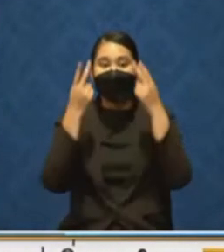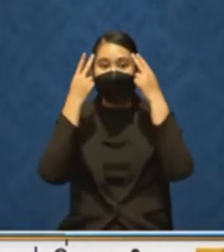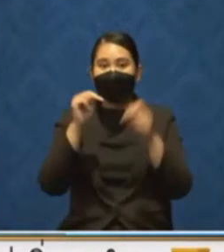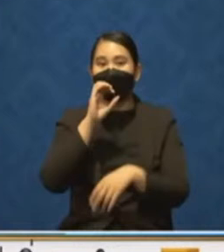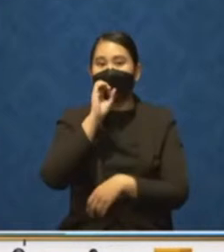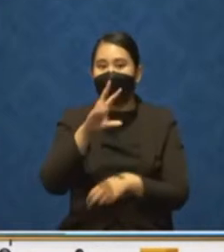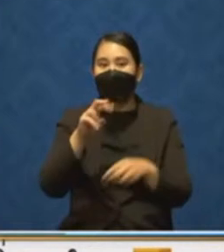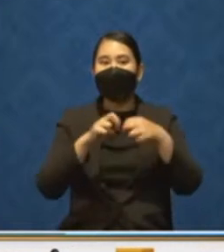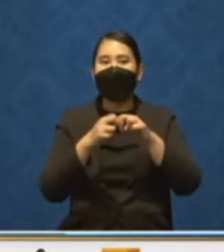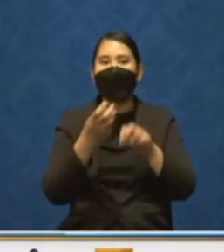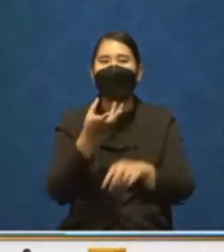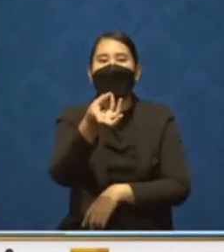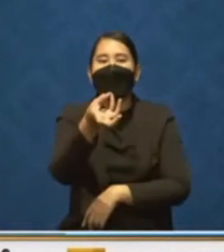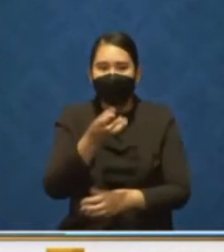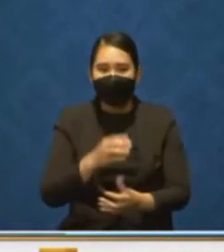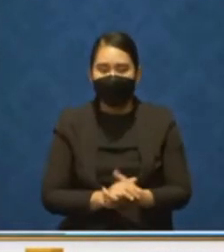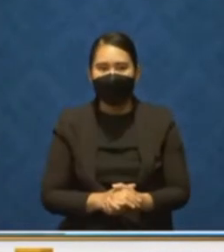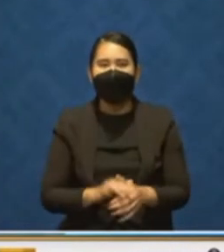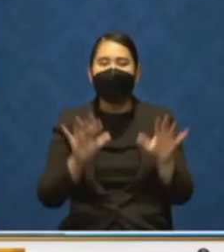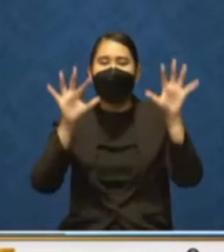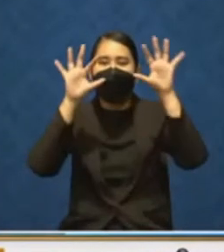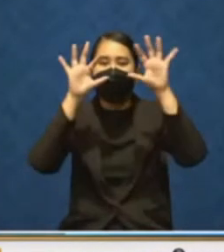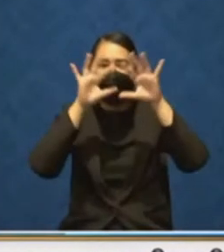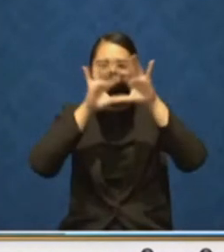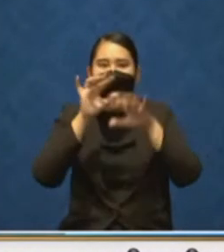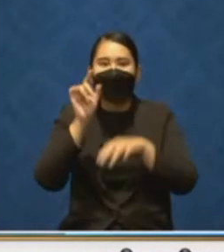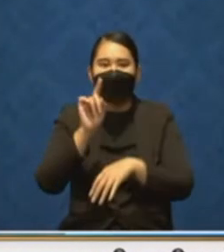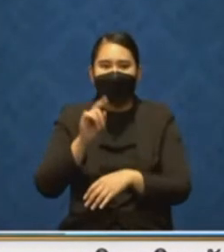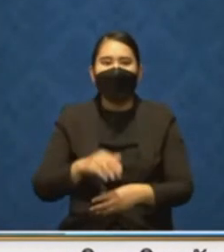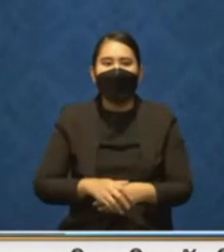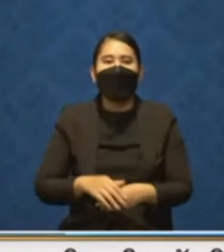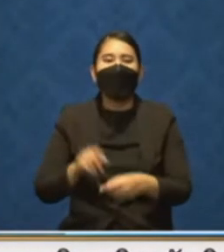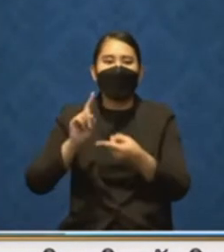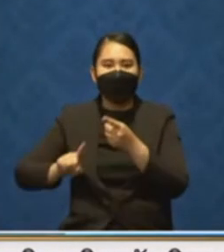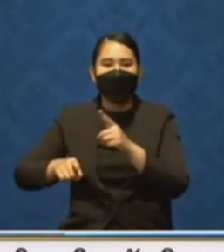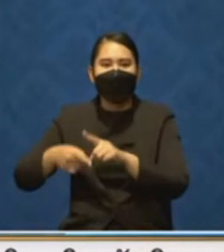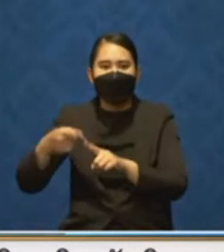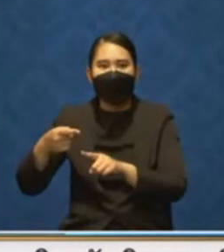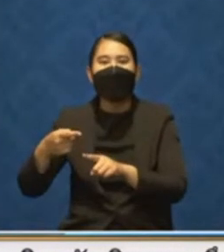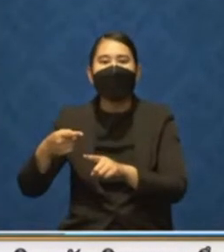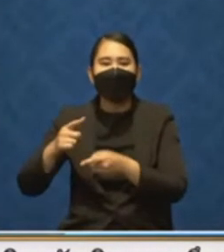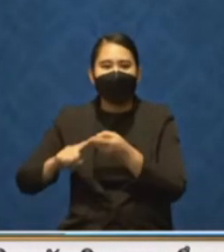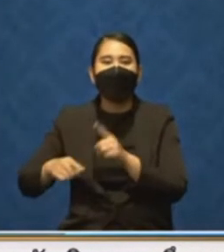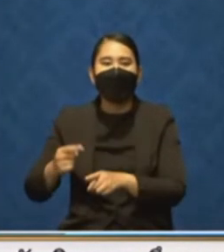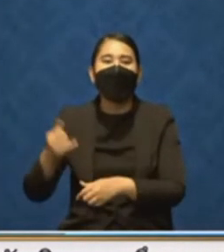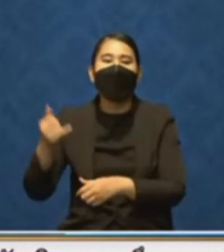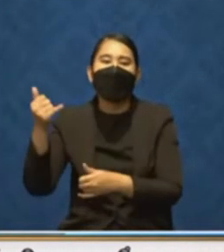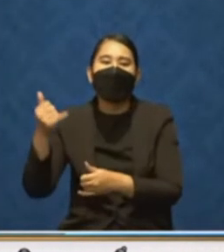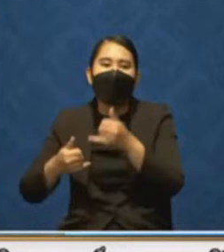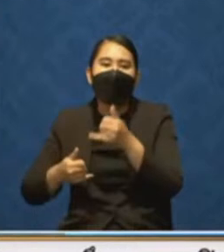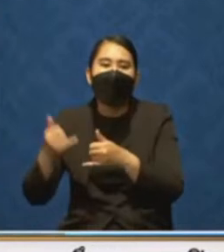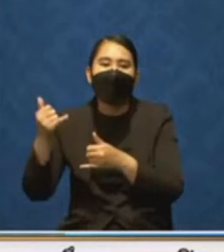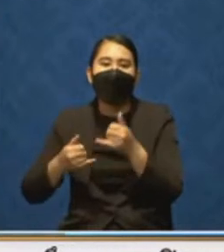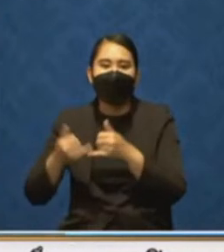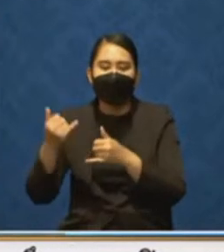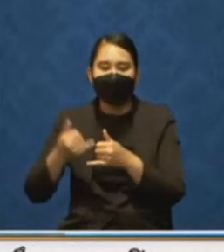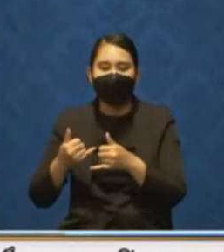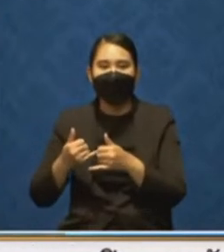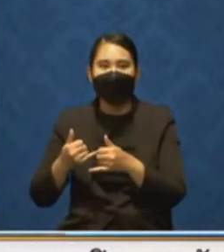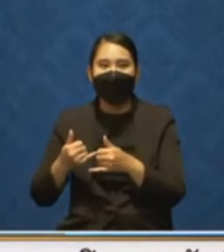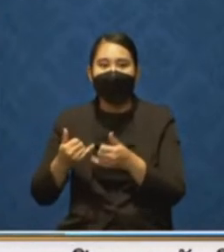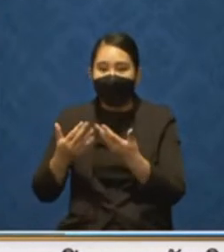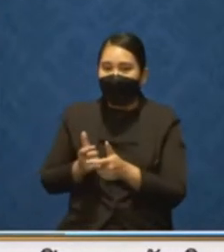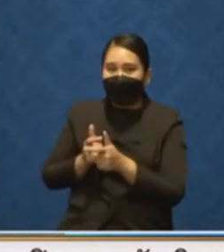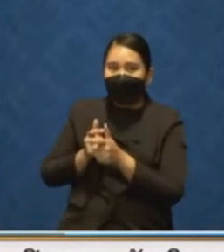เป็นเรื่องที่เล็กน้อยแล้วก็บอกว่ามันก็เหมือนกับการที่เราปล่อยให้เพื่อนมาเดินรัดชะนำหญ้าหน้าบ้านเราจะยิงเข้าเลย